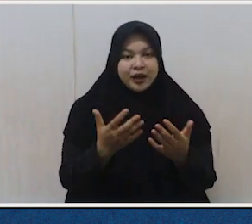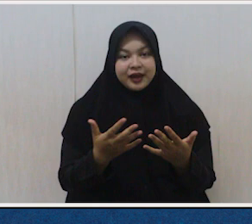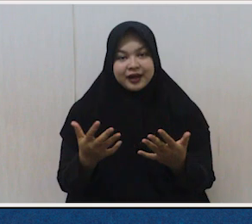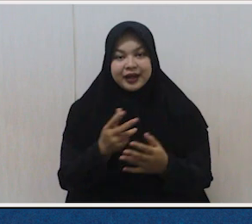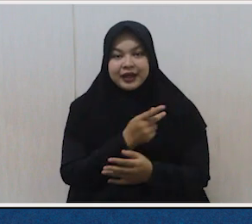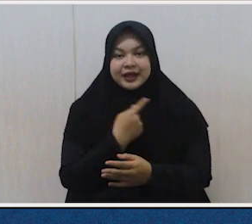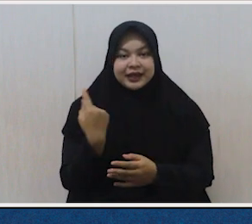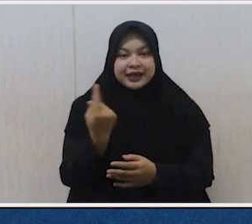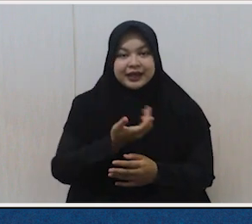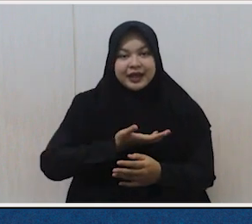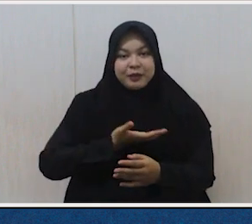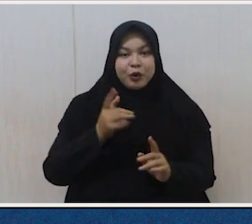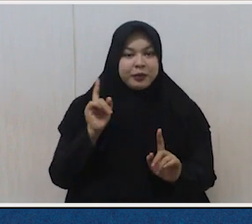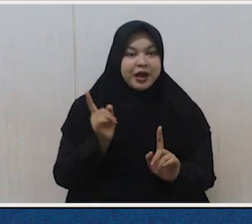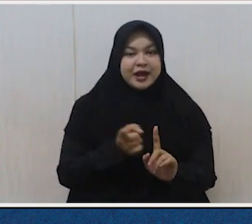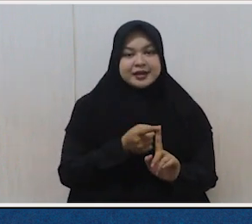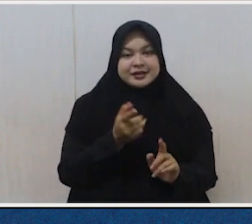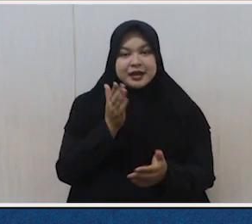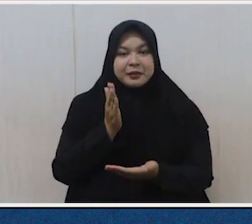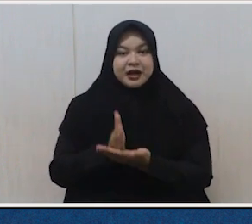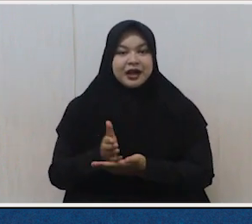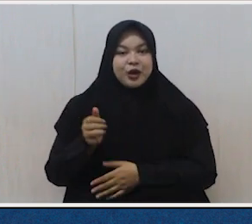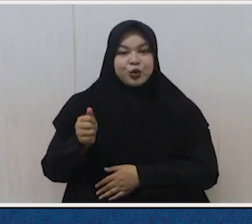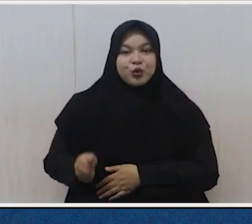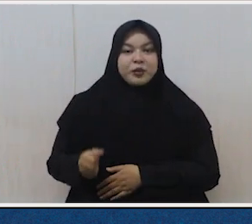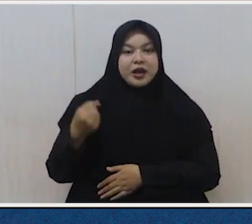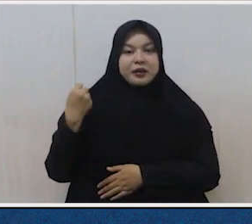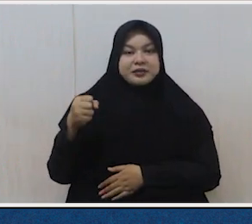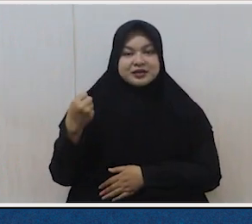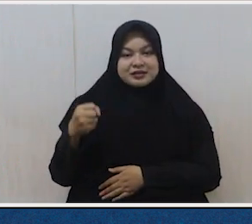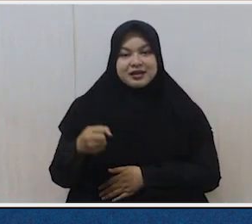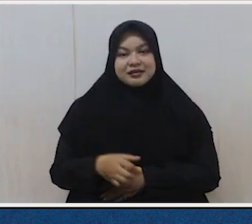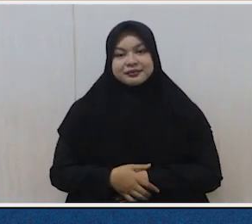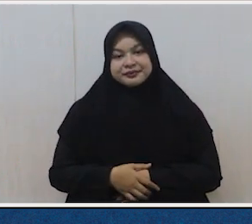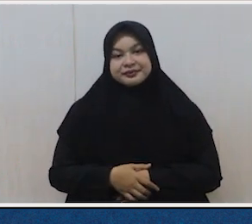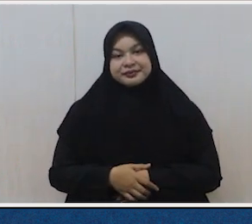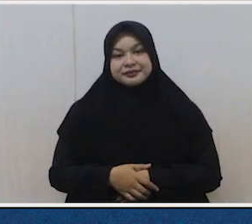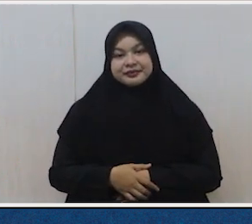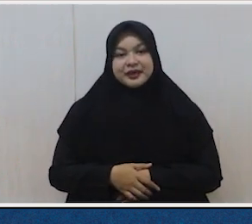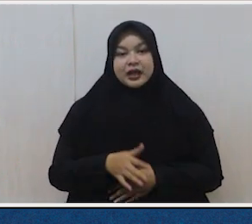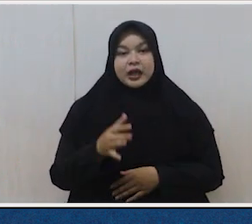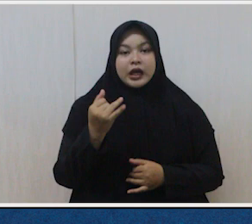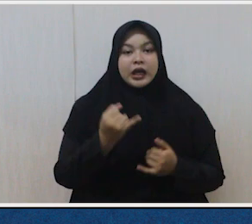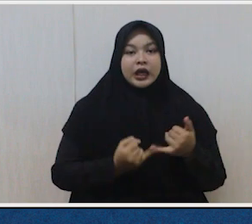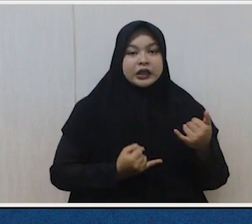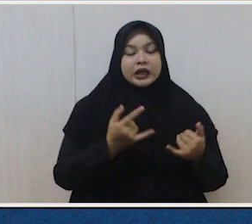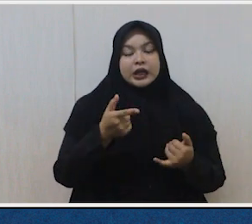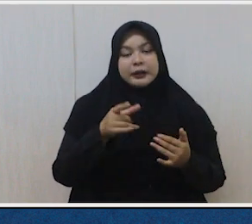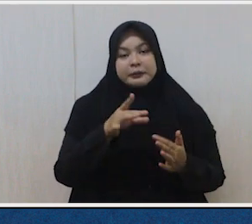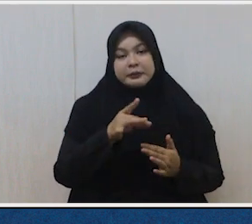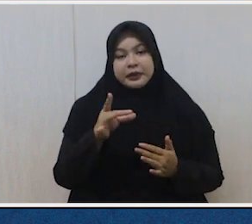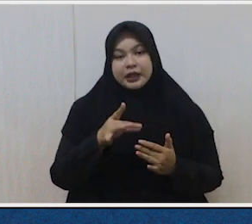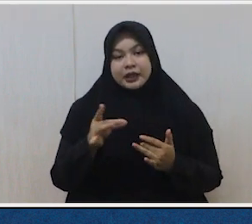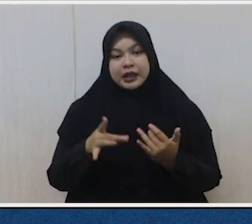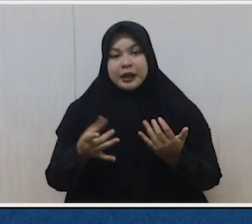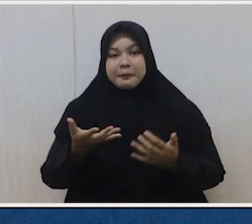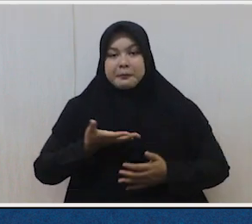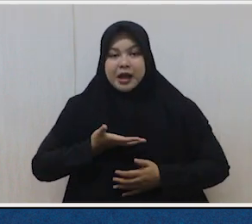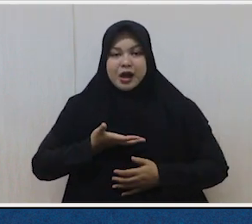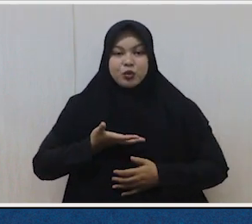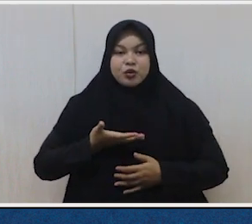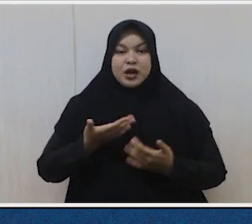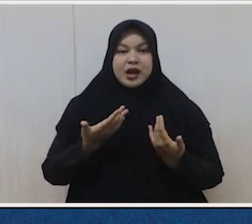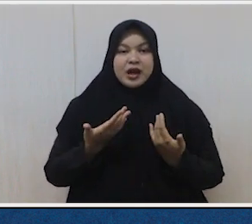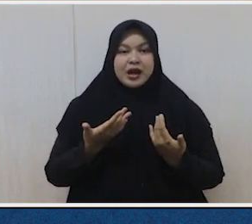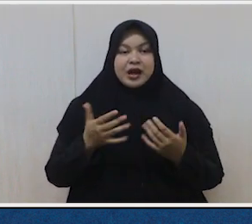k kayak kita kan kayak mau memaksa penegak hukum kan untuk melakukan itu Nah itu kan Iya akhirnya kadang pilihannya tuh mau atau